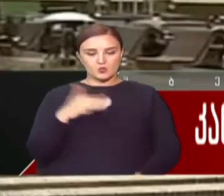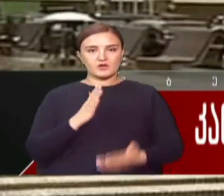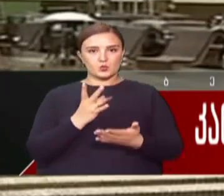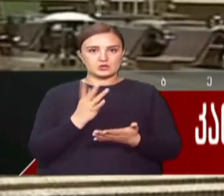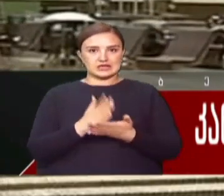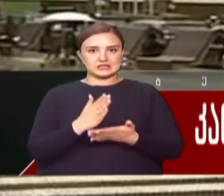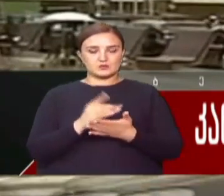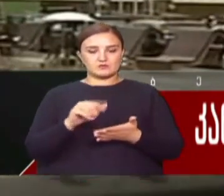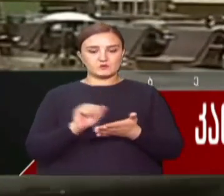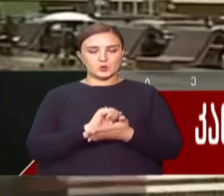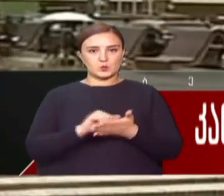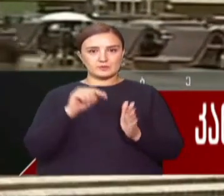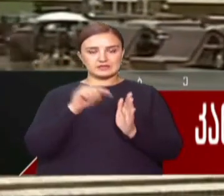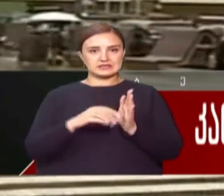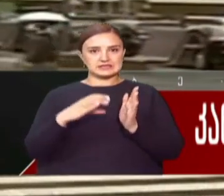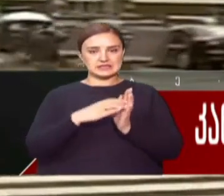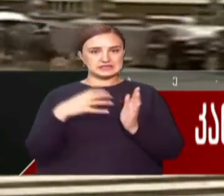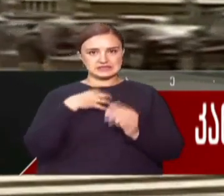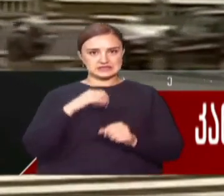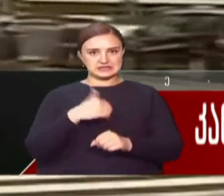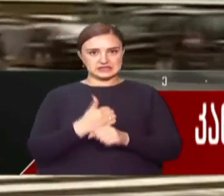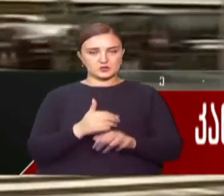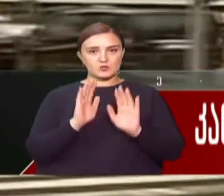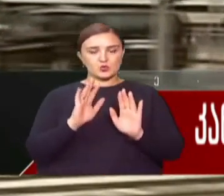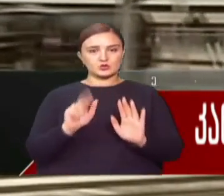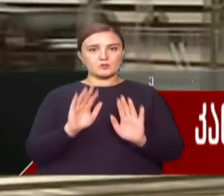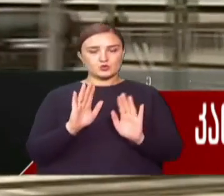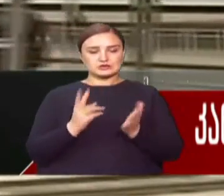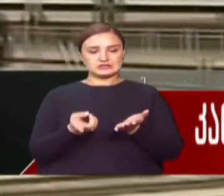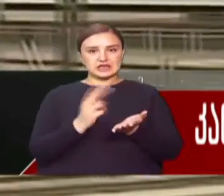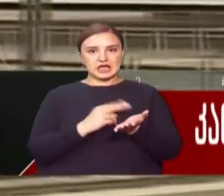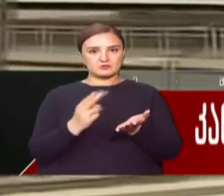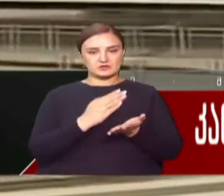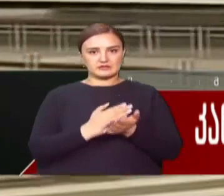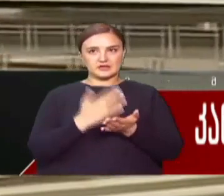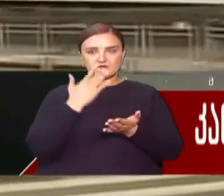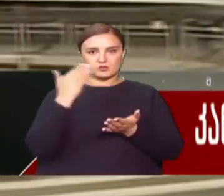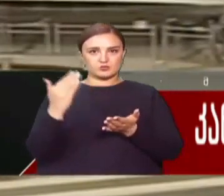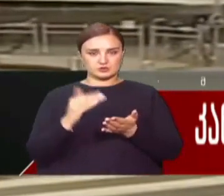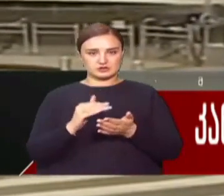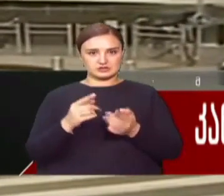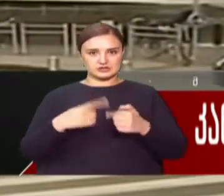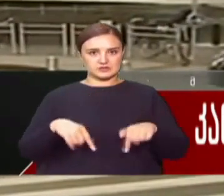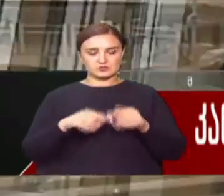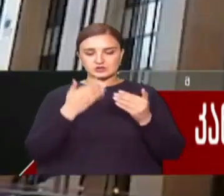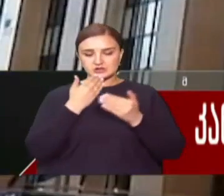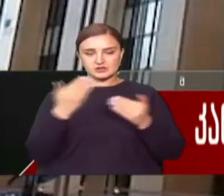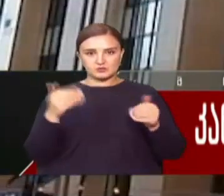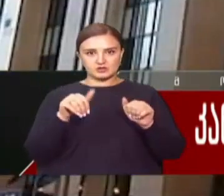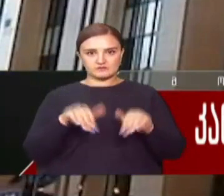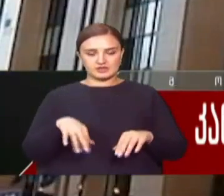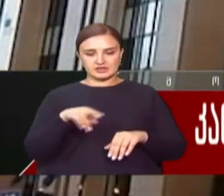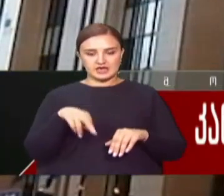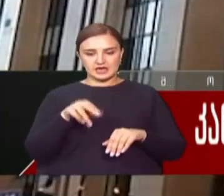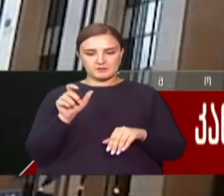arsebobdes am dokumentis tekstis dziritadi natsili, romelits mkholot da mkholot sakhamzvaneloa Evropuli sabchostvis. Sabolo politikur gadaqvetilebas